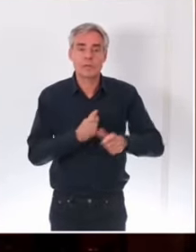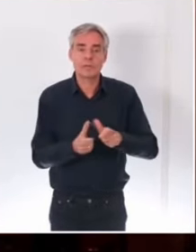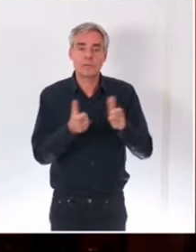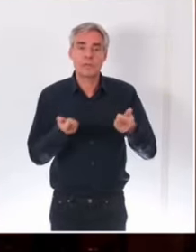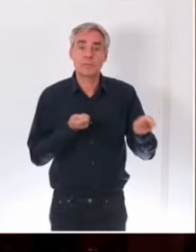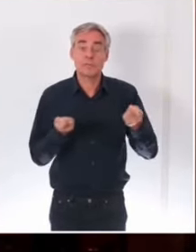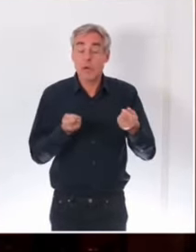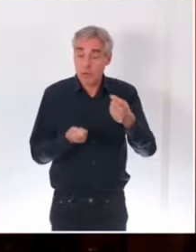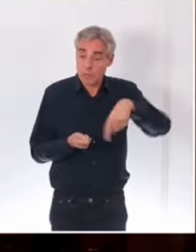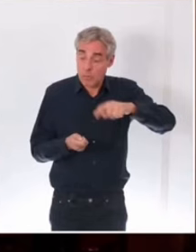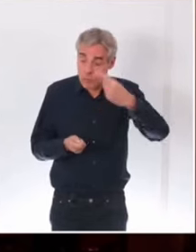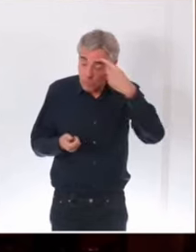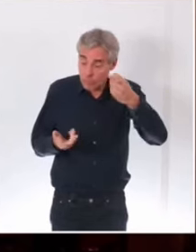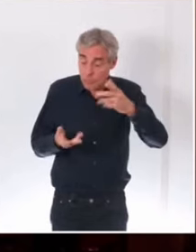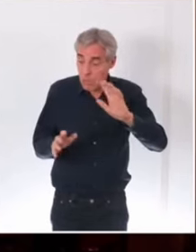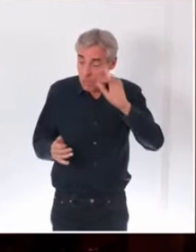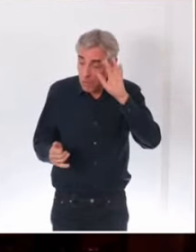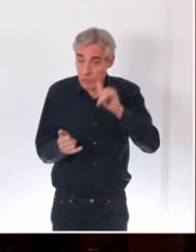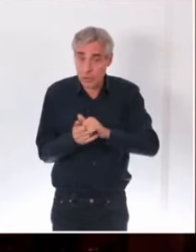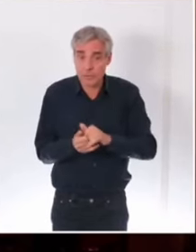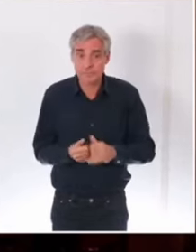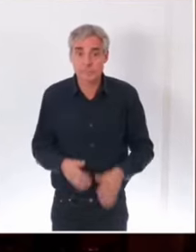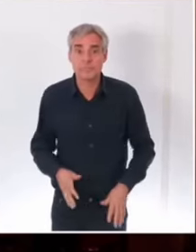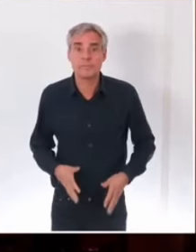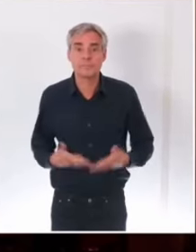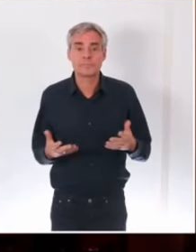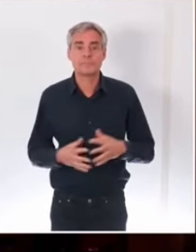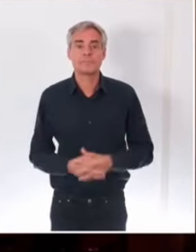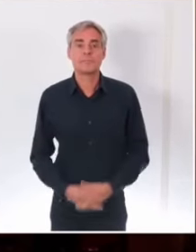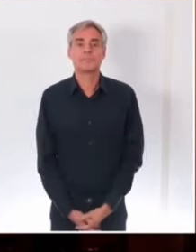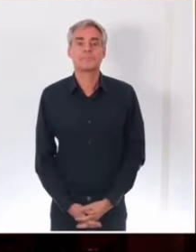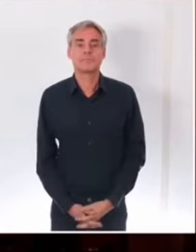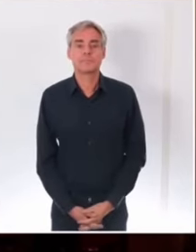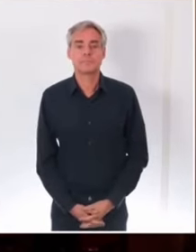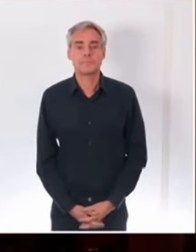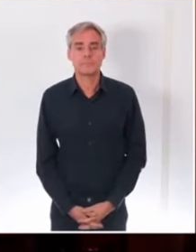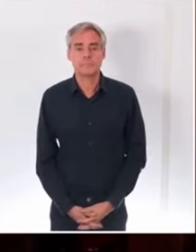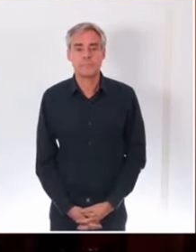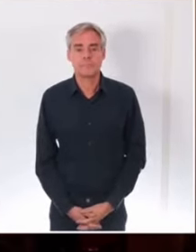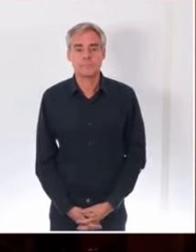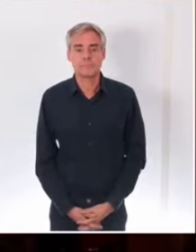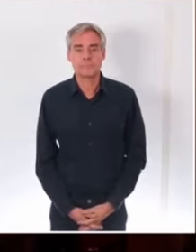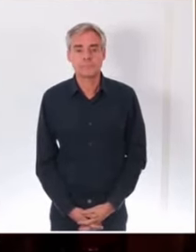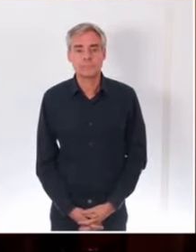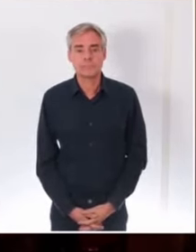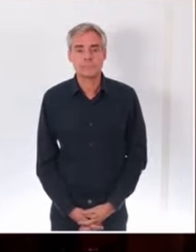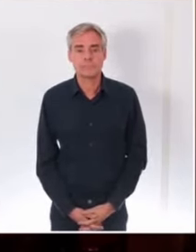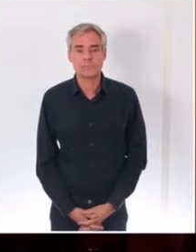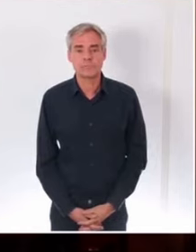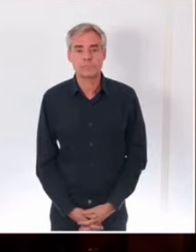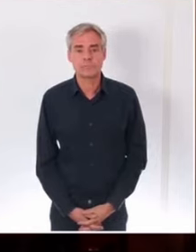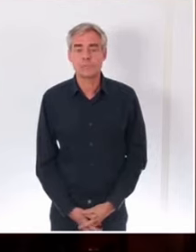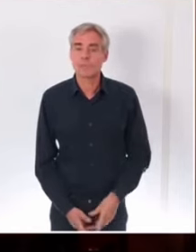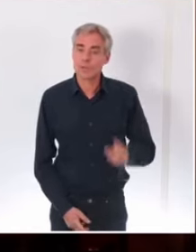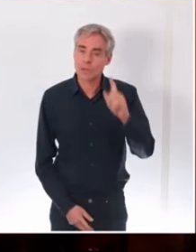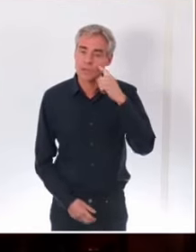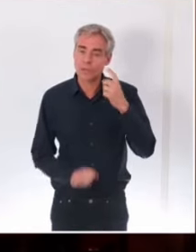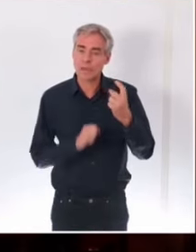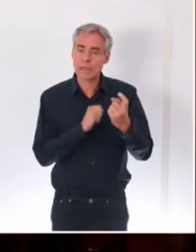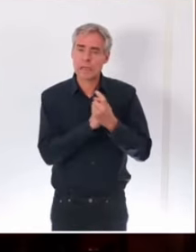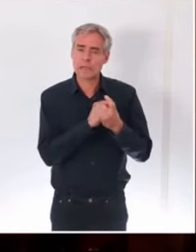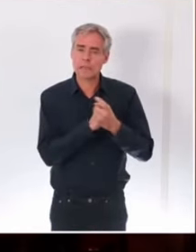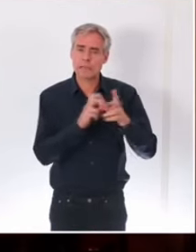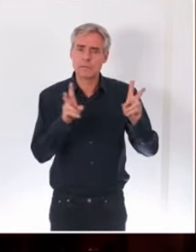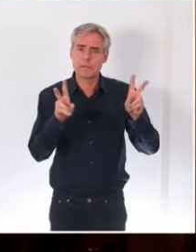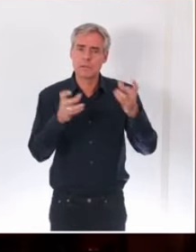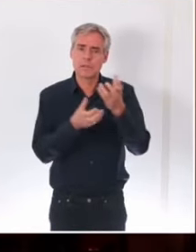qu'on a l'impression que vous n'avez jamais mis les pieds dans une structure de droit privé. Par ailleurs, j'entends aussi des critiques sur la